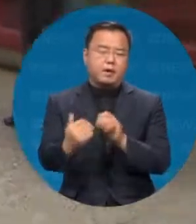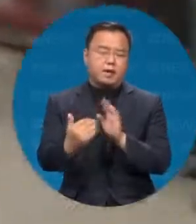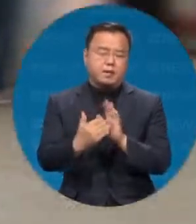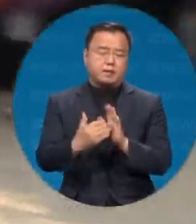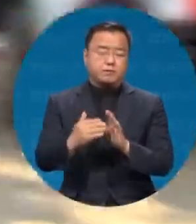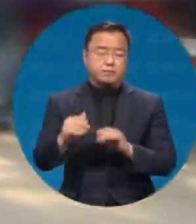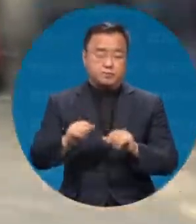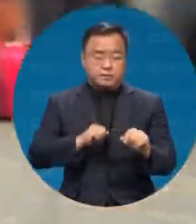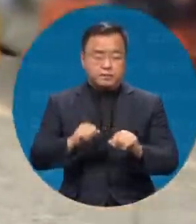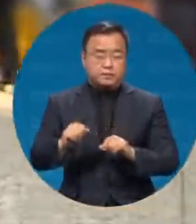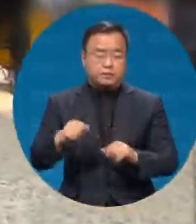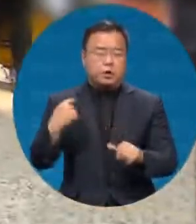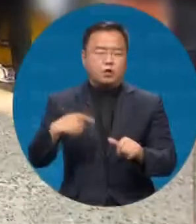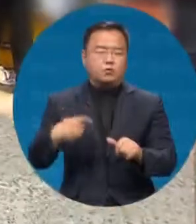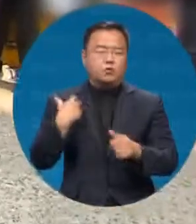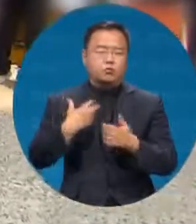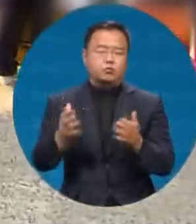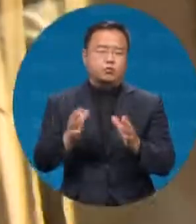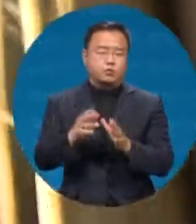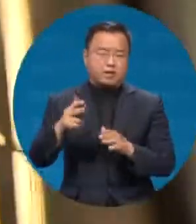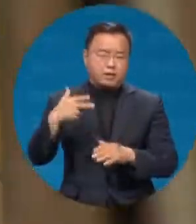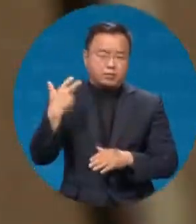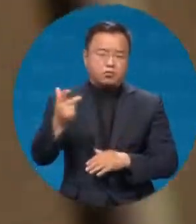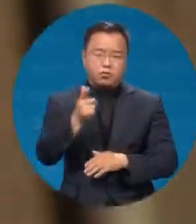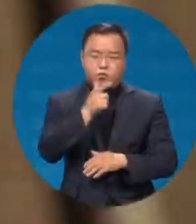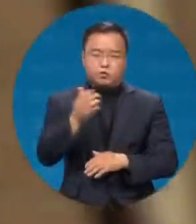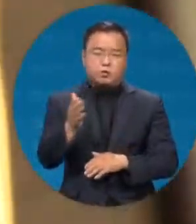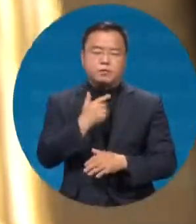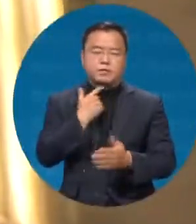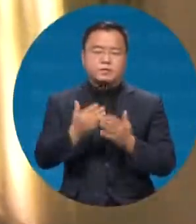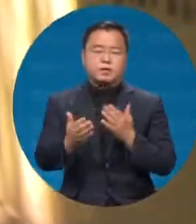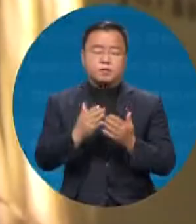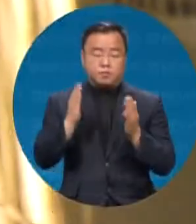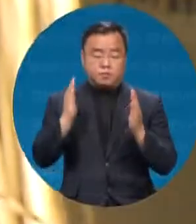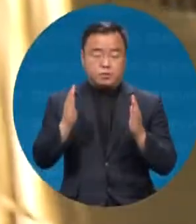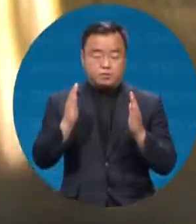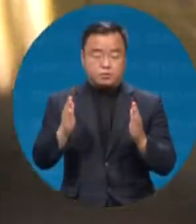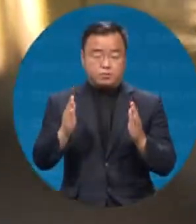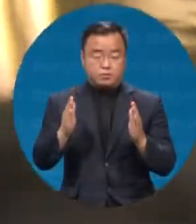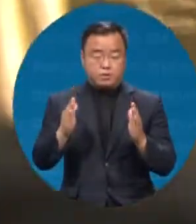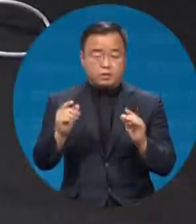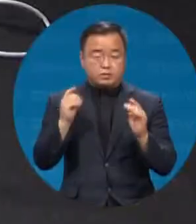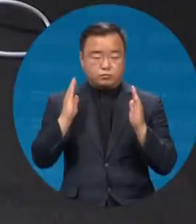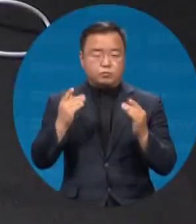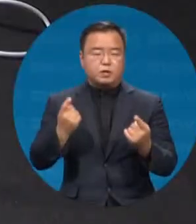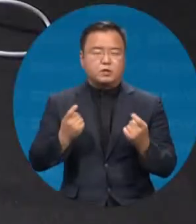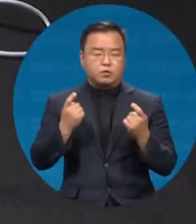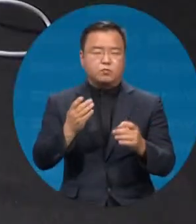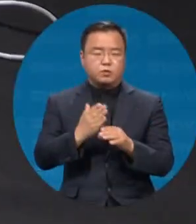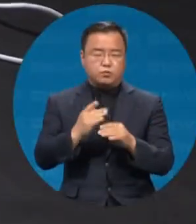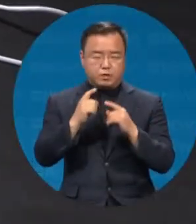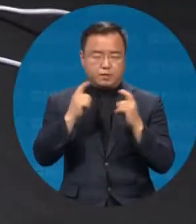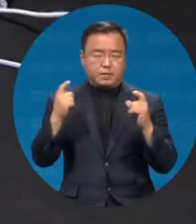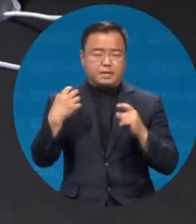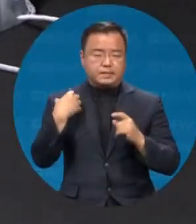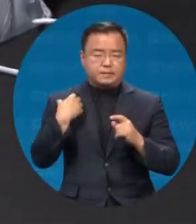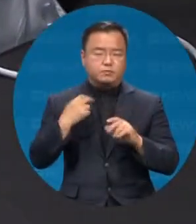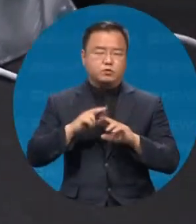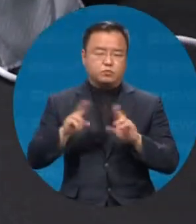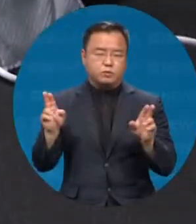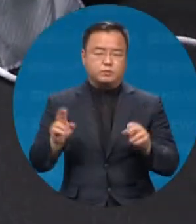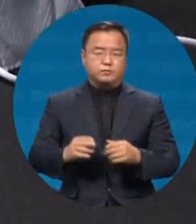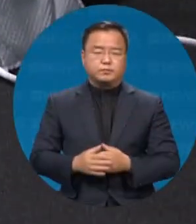한편 교육부는 다음주 5를 부터 체험학습과 수학여행 에서 마스크 착용 유무를 해제 하기로 했습니다 ebs 뉴스